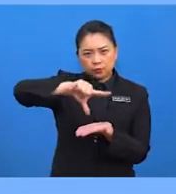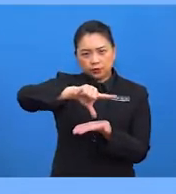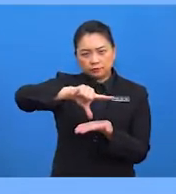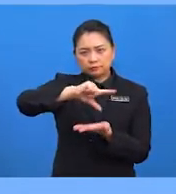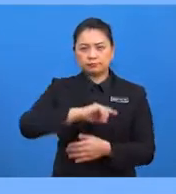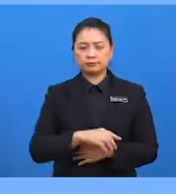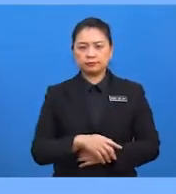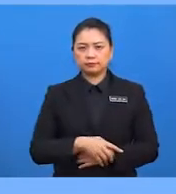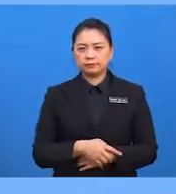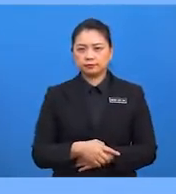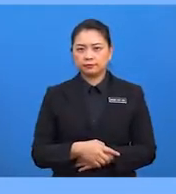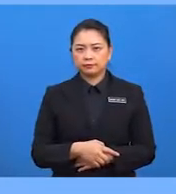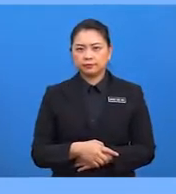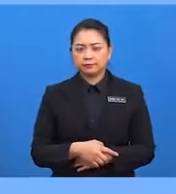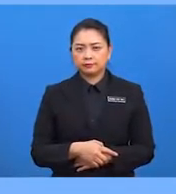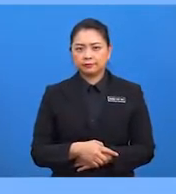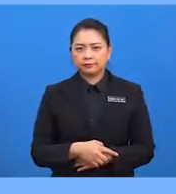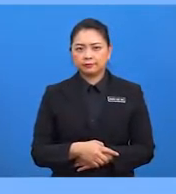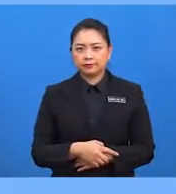dalam larutan.